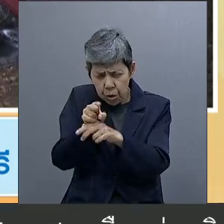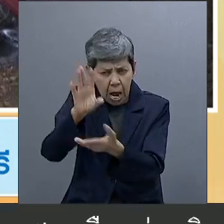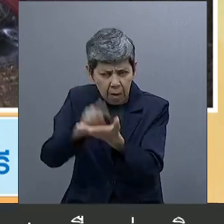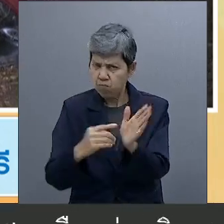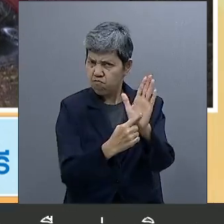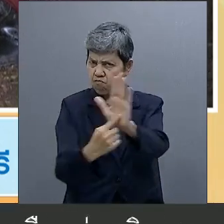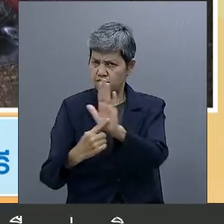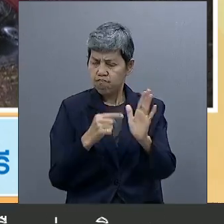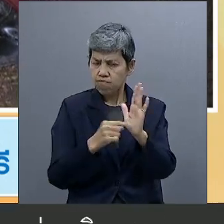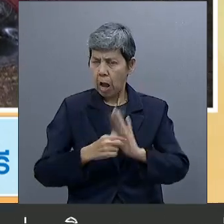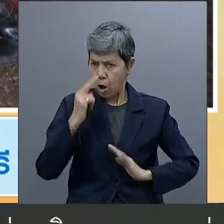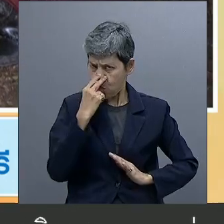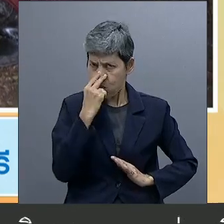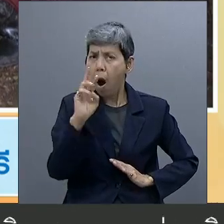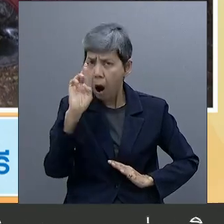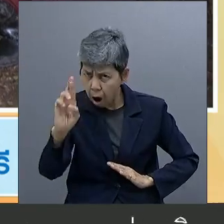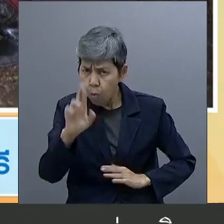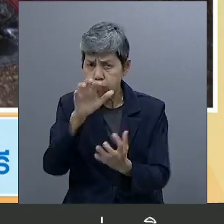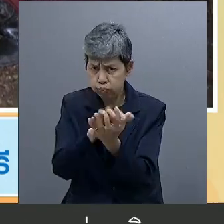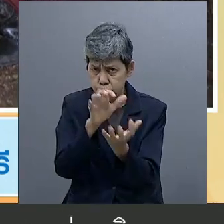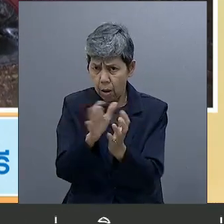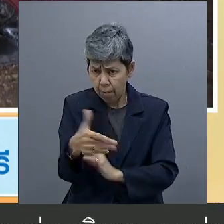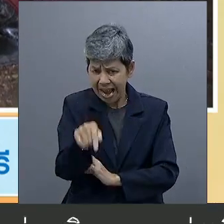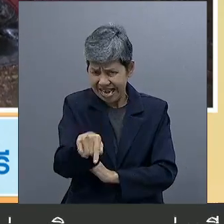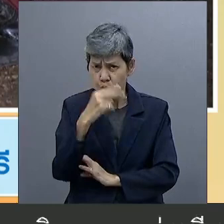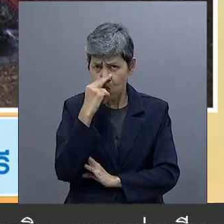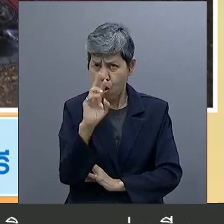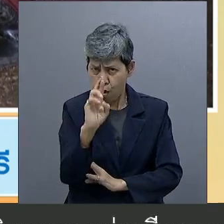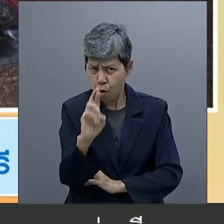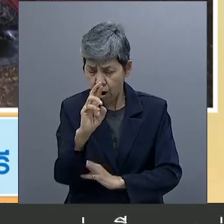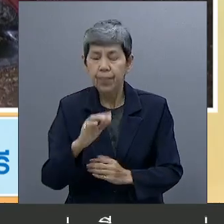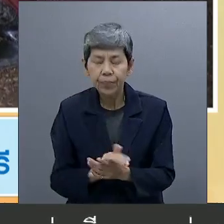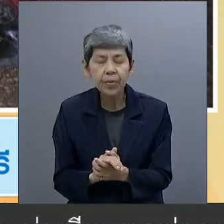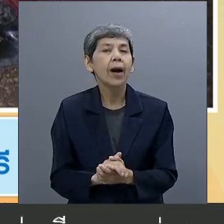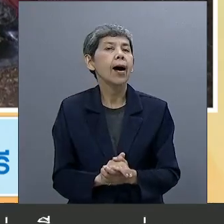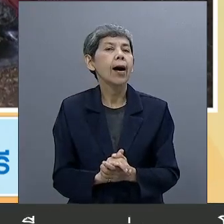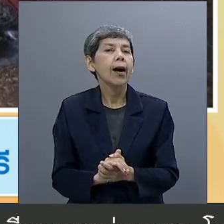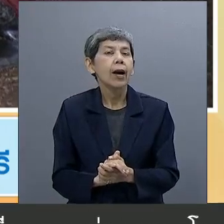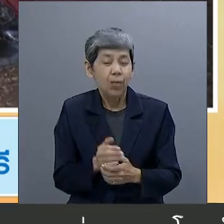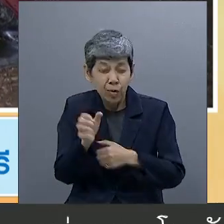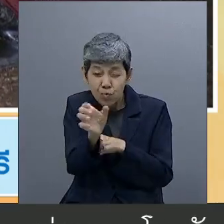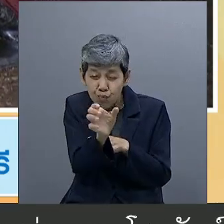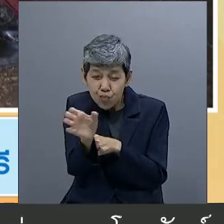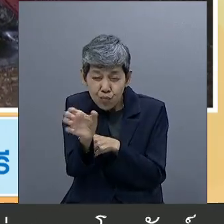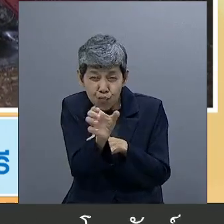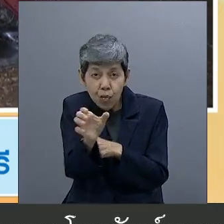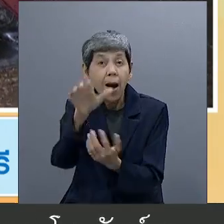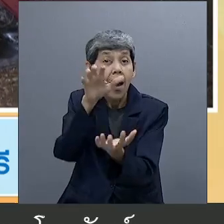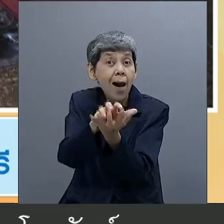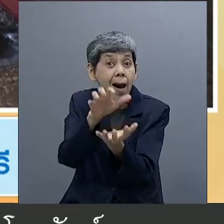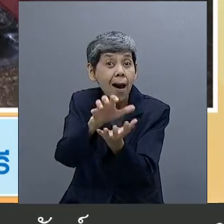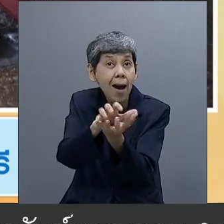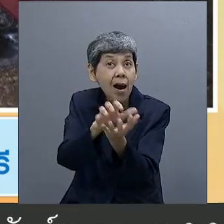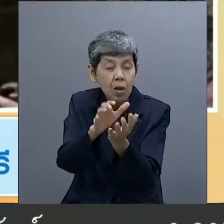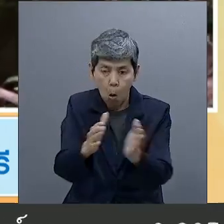ให้กับชาวบ้านว่าให้ระมัดระวังนะถ้าจะมาหาปลาบริเวณนี้แต่คุณผู้ชมวันที่ถ่ายคลิปจระเข้ที่เจอนะคะ